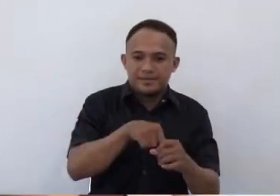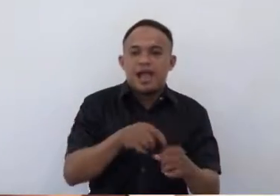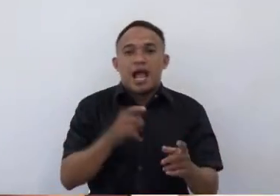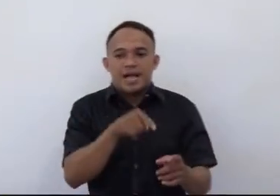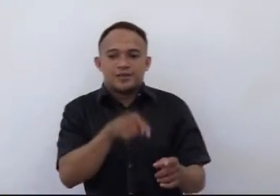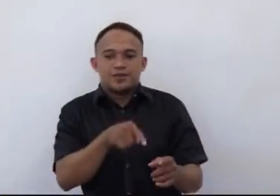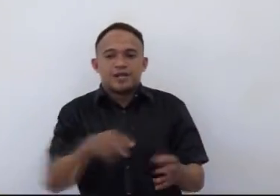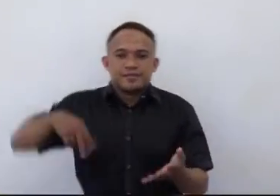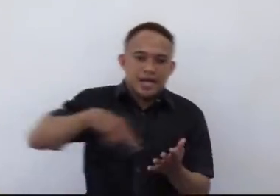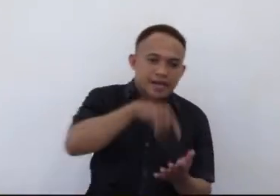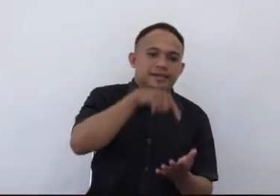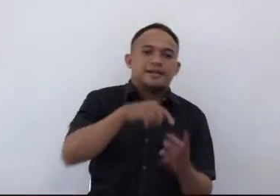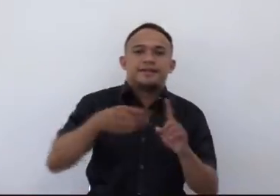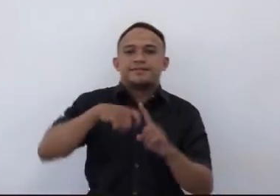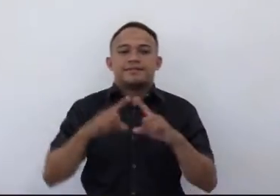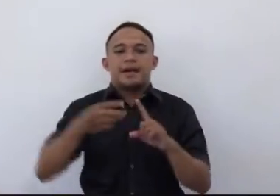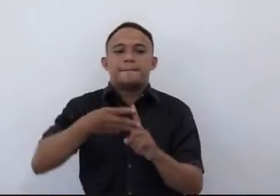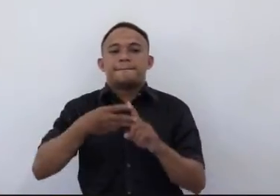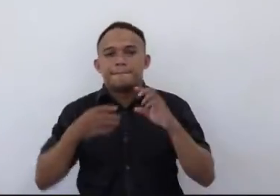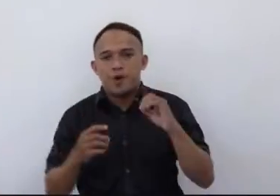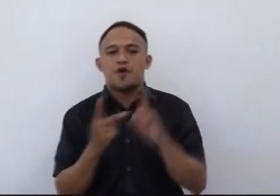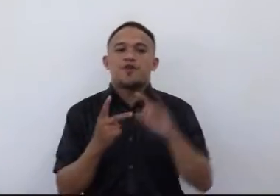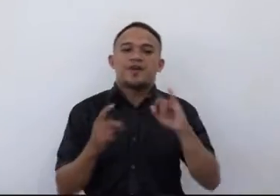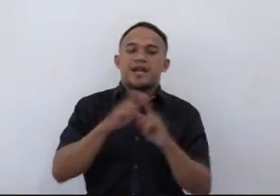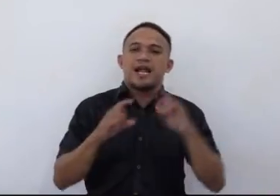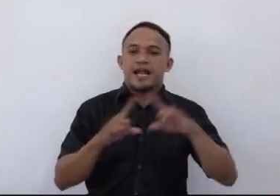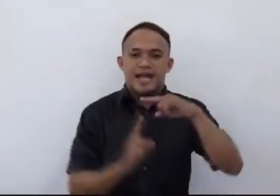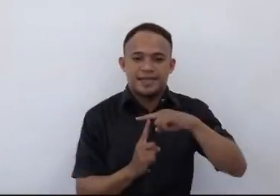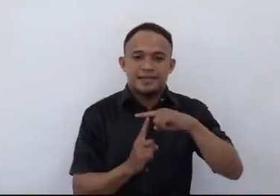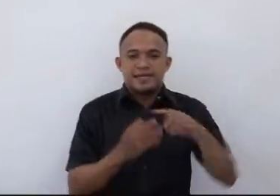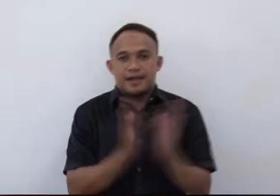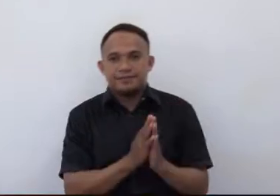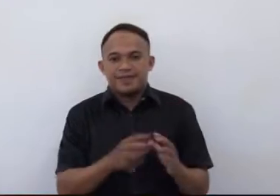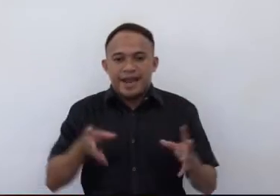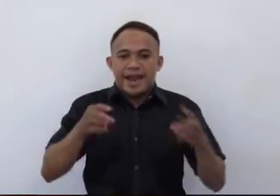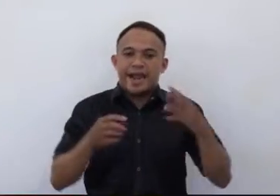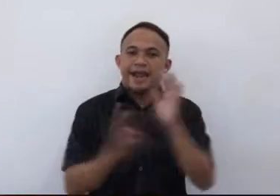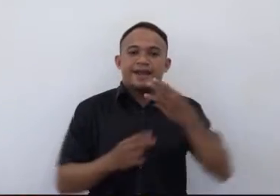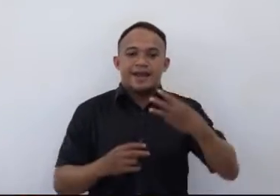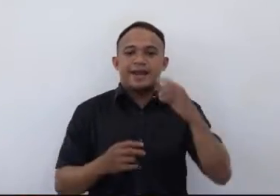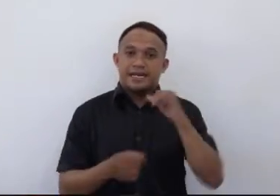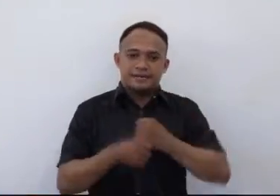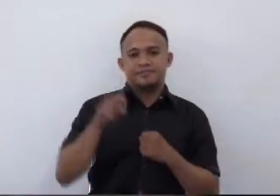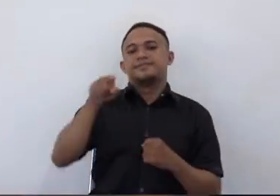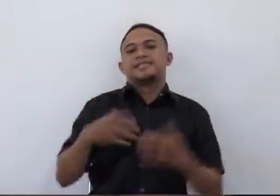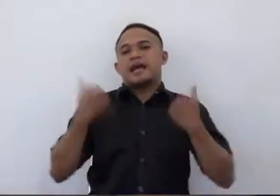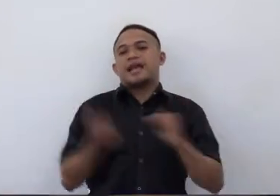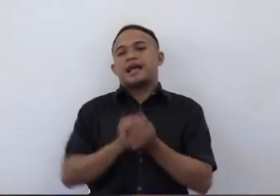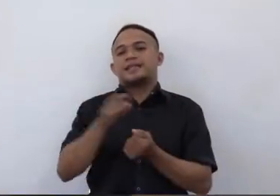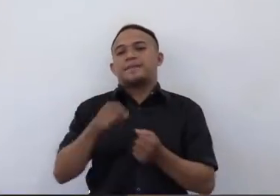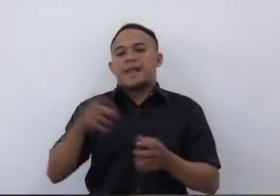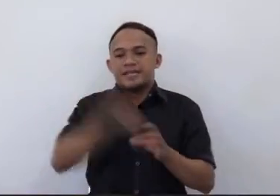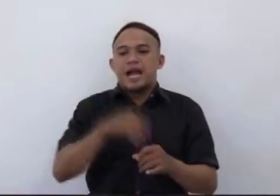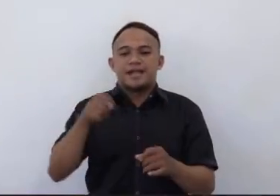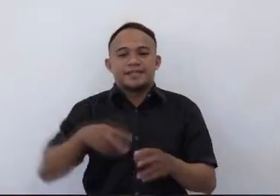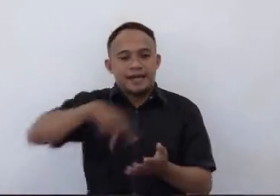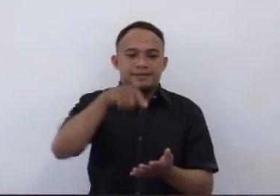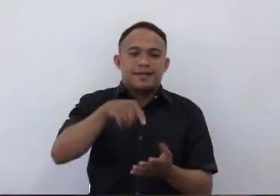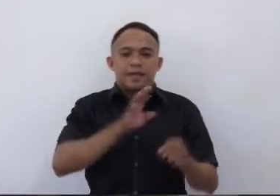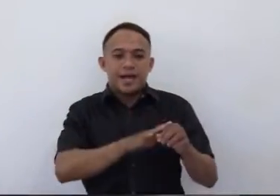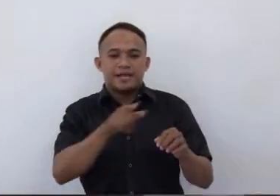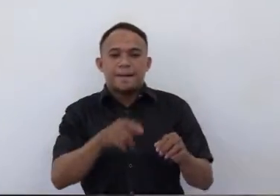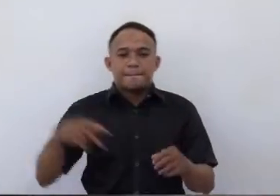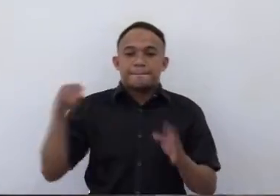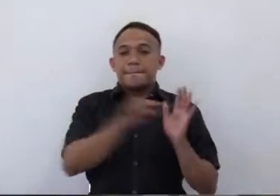sudah menetapkan porang dan sarang burung walet sebagai komoditas super prioritas untuk meningkatkan nilai ekspor